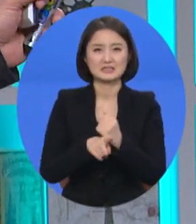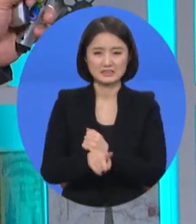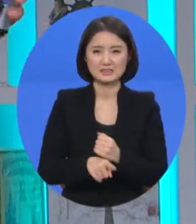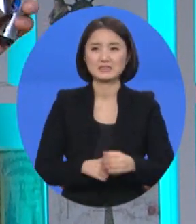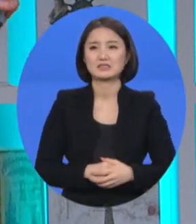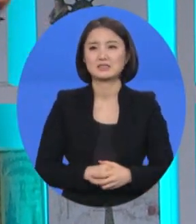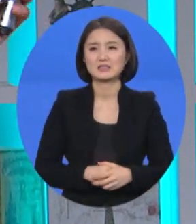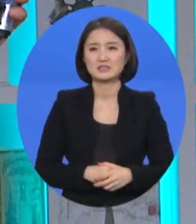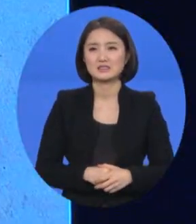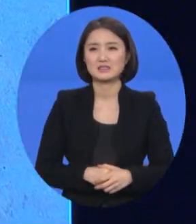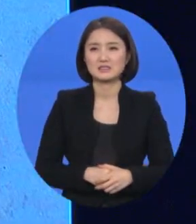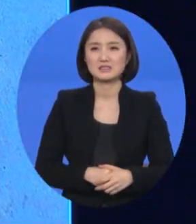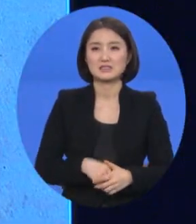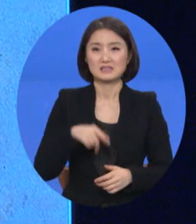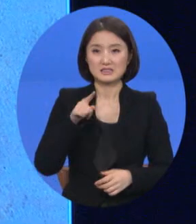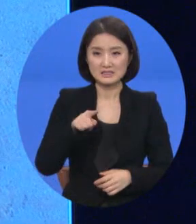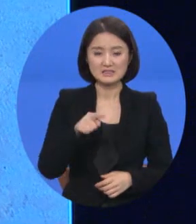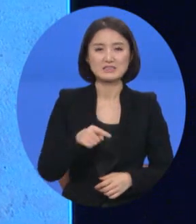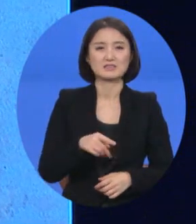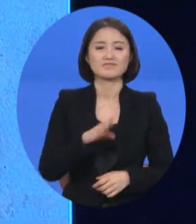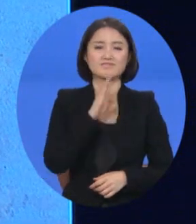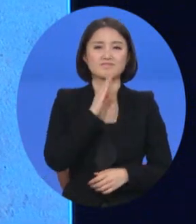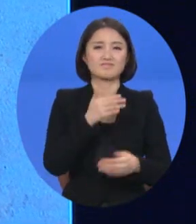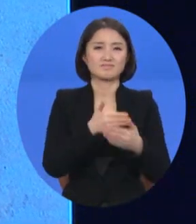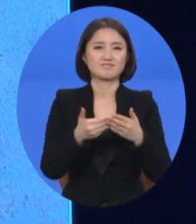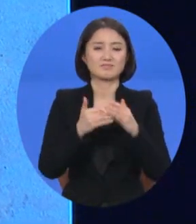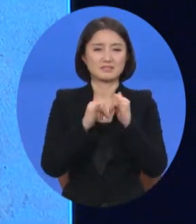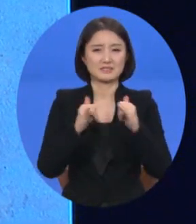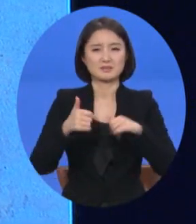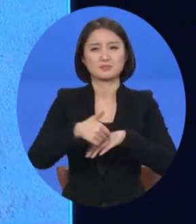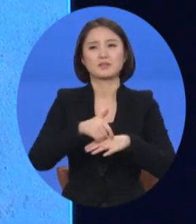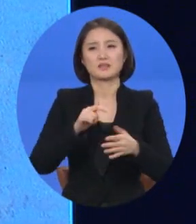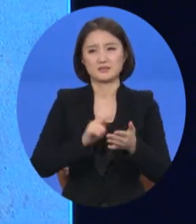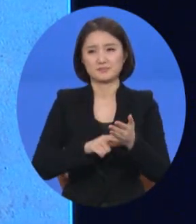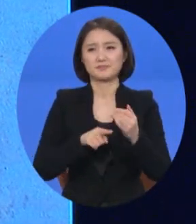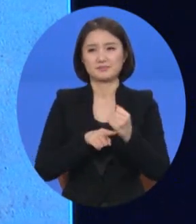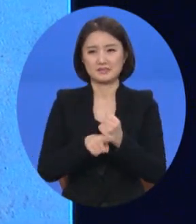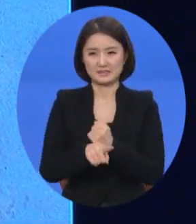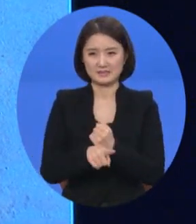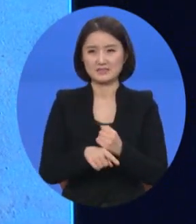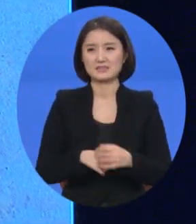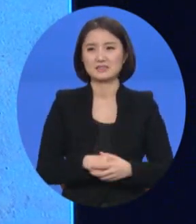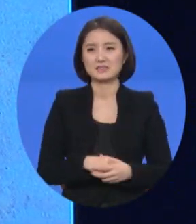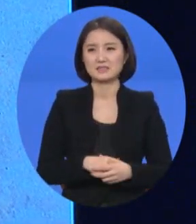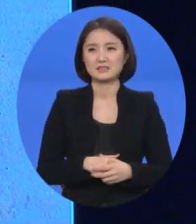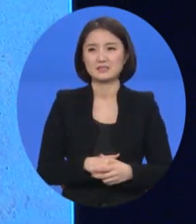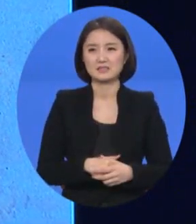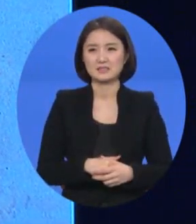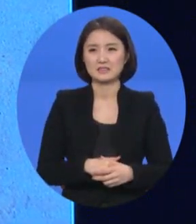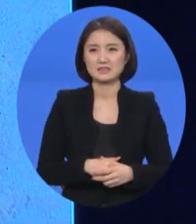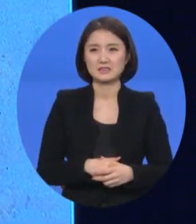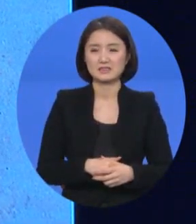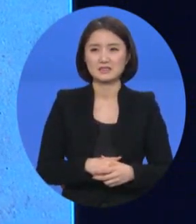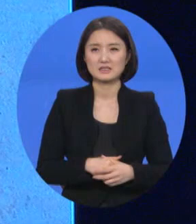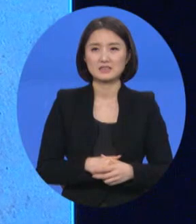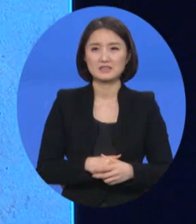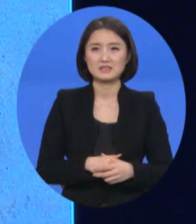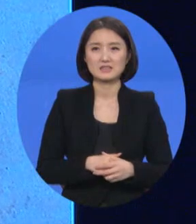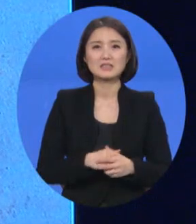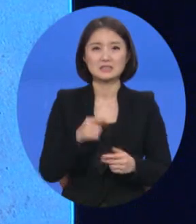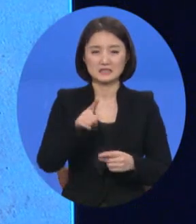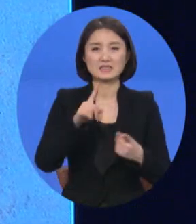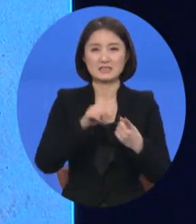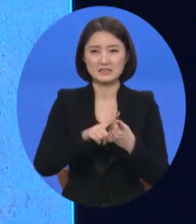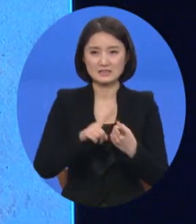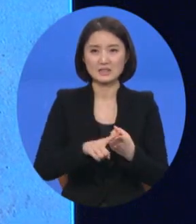그림을 그린 단원에서 끝입니다 여러분 이것을 저는 이르러서 조선판 다빈치 코사 이렇게 부르고